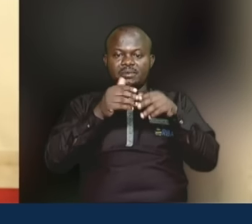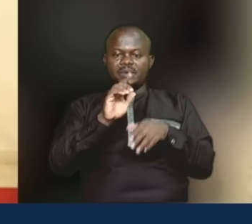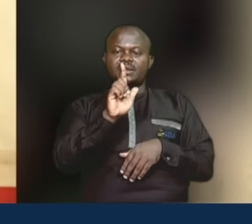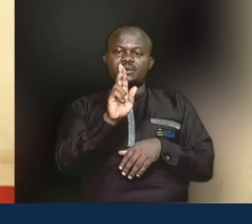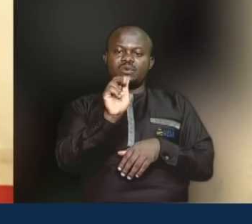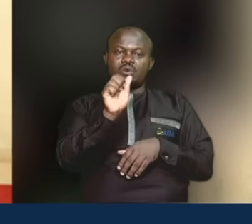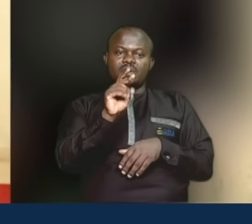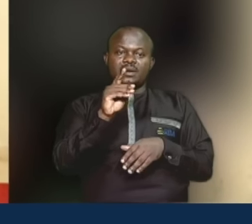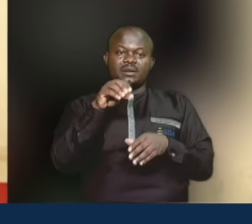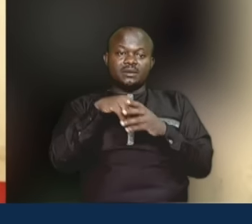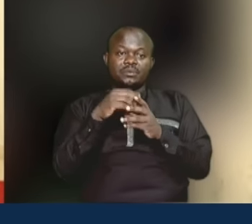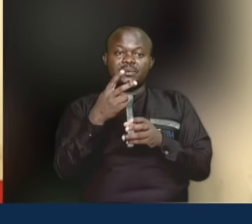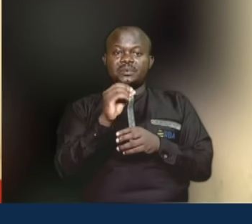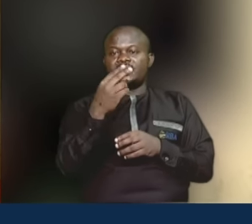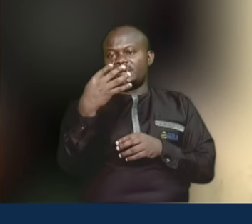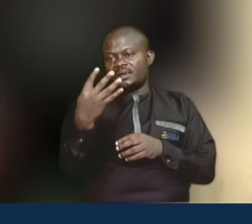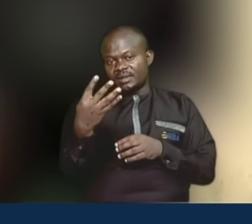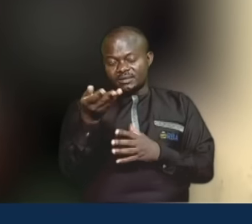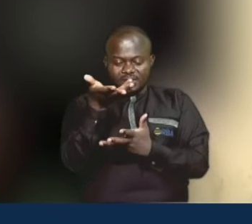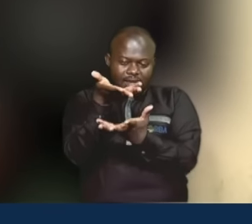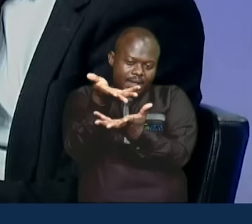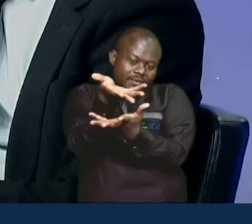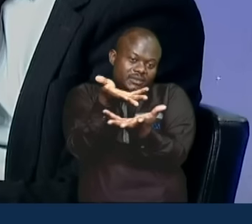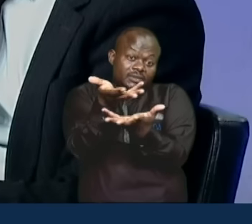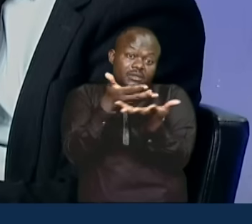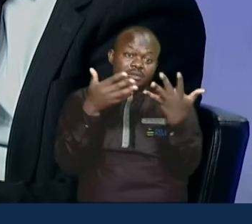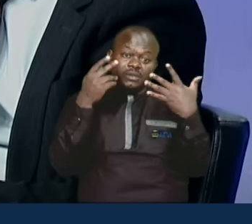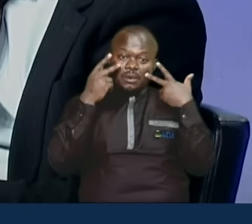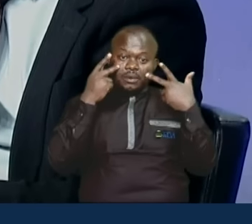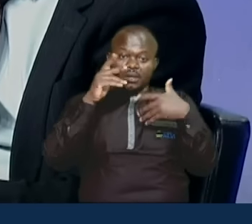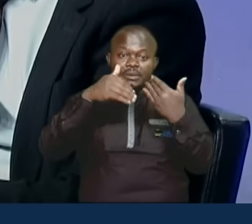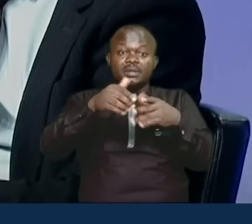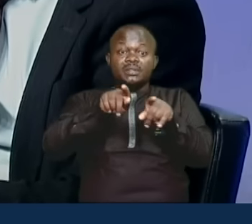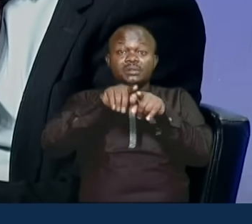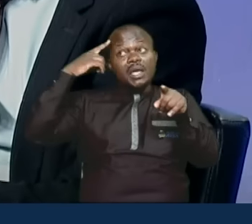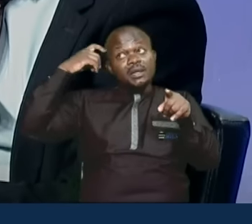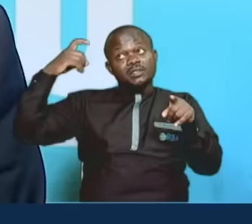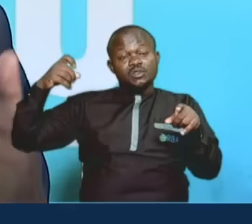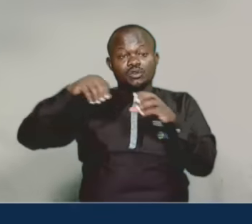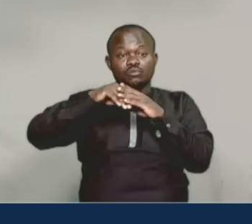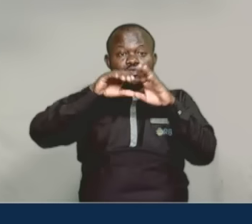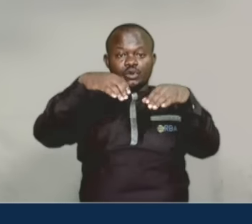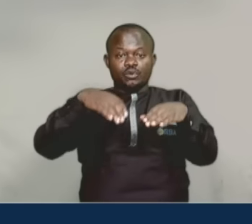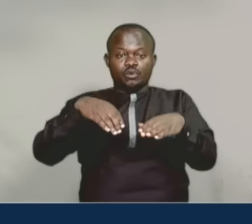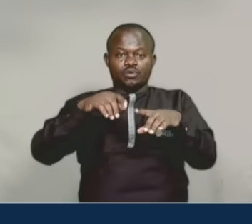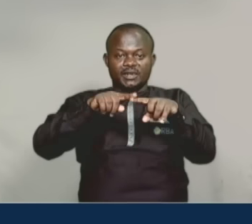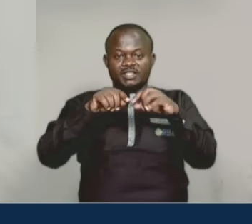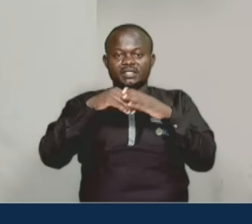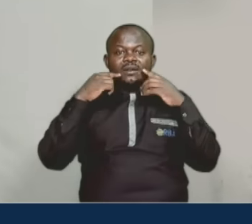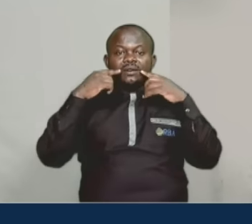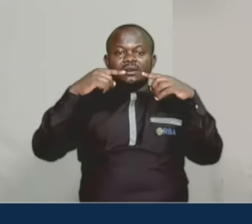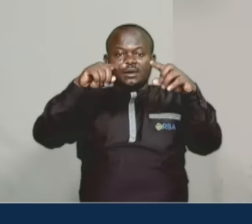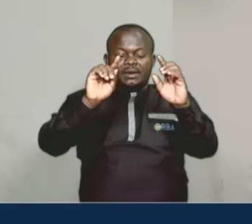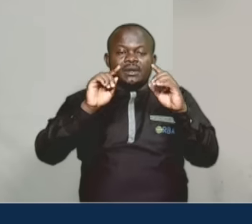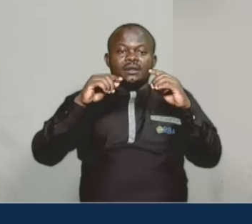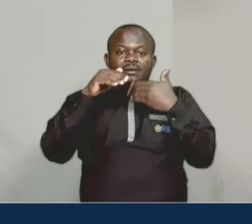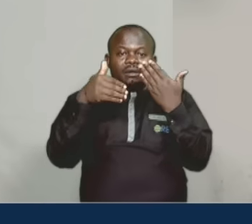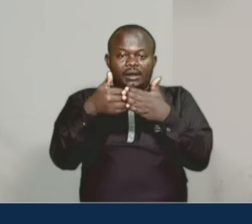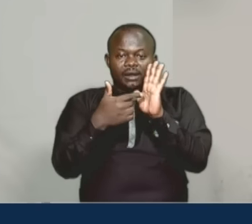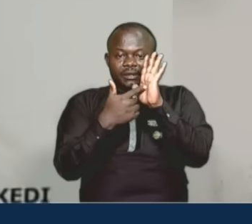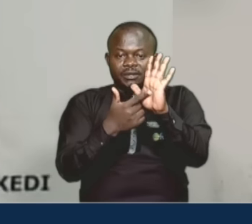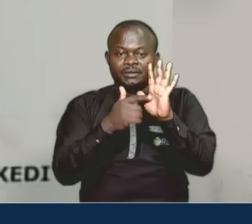Werurwe 2024. Abasesenguzi basanga byarasaga nk'inzozi ku ruhande rwa Kongo bashingiye ku matangazo yagiyeshyirwa hanze